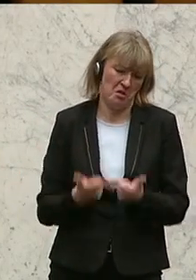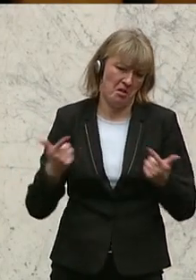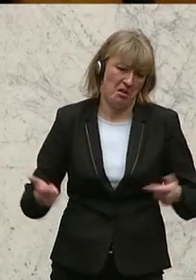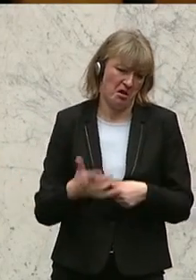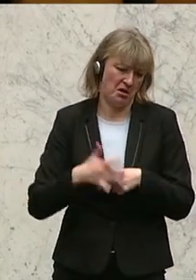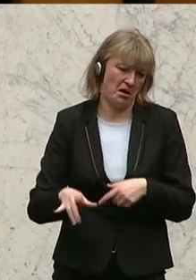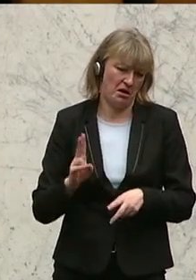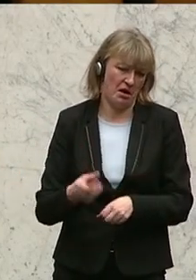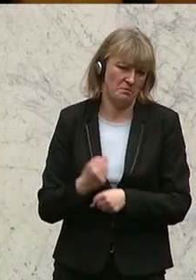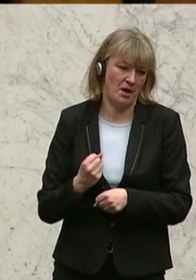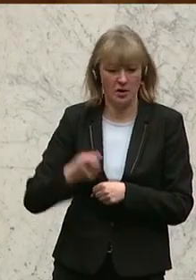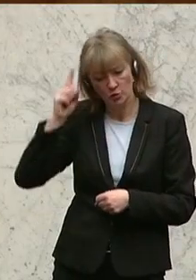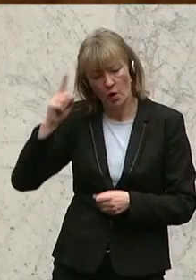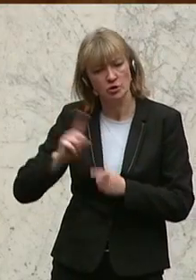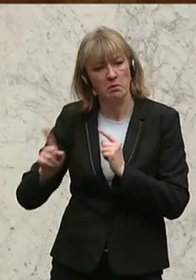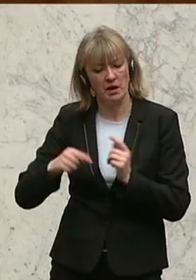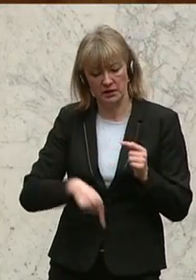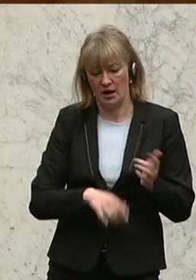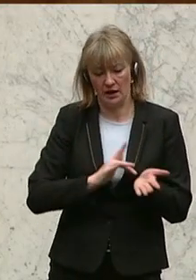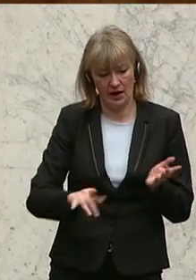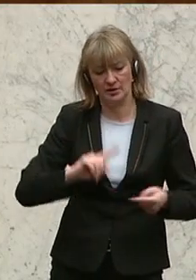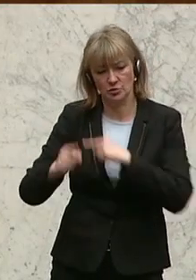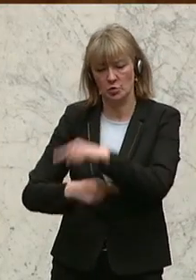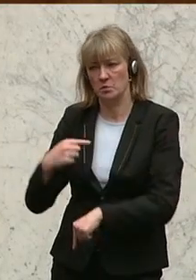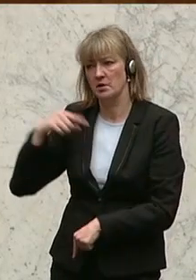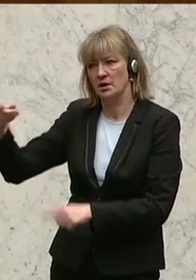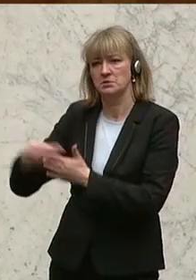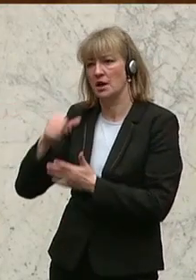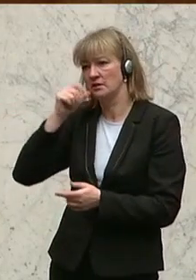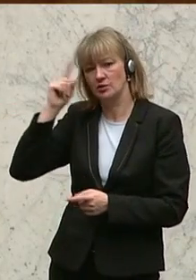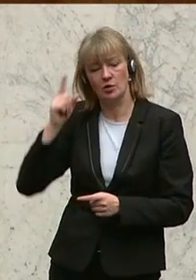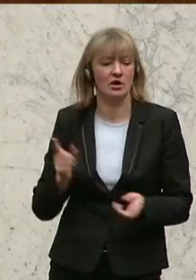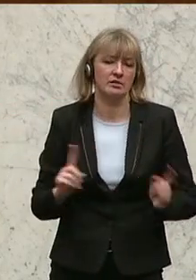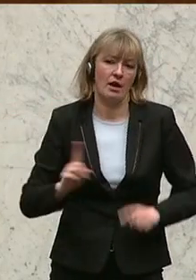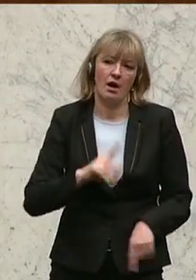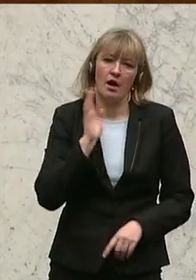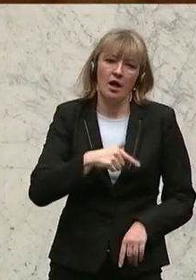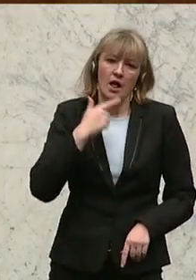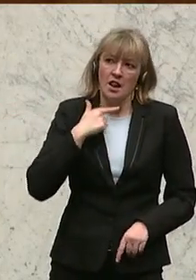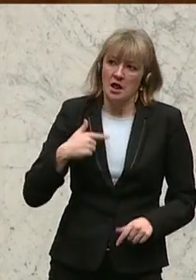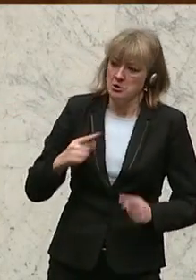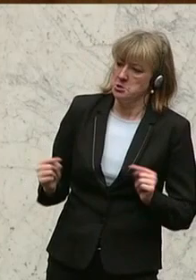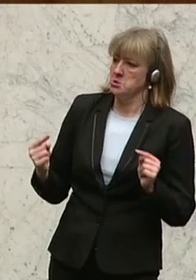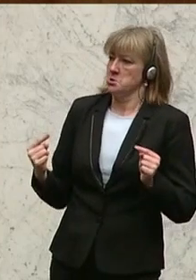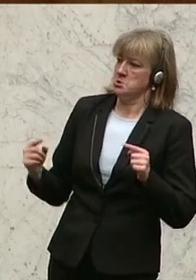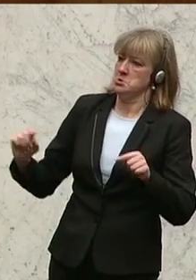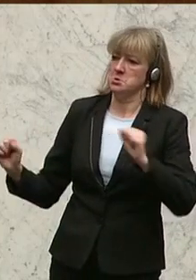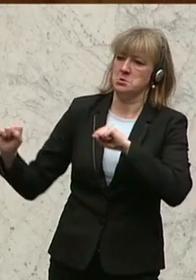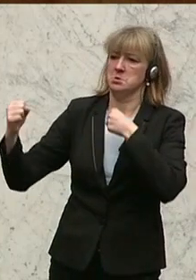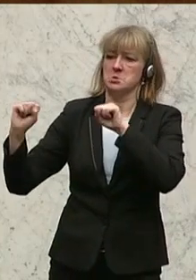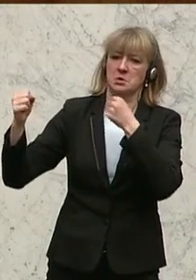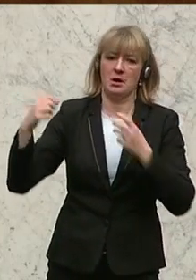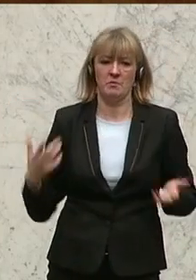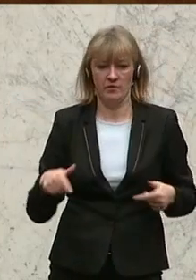Die deutschen Pendler zahlen nicht bei uns und wir zahlen nicht in Deutschland. Nein, man macht dafür einen Schaukampf, ein Schauspiel, das